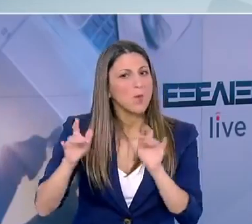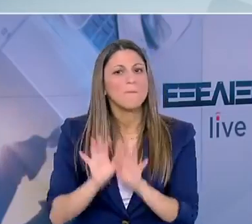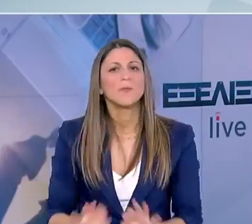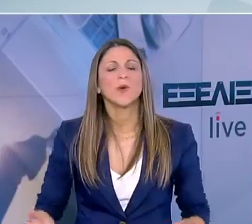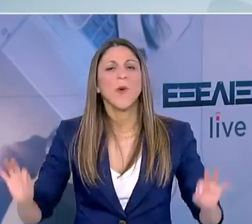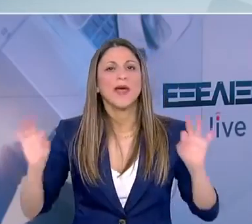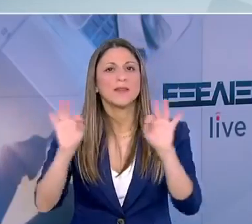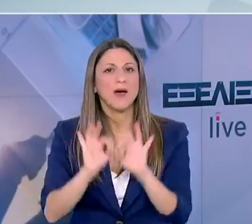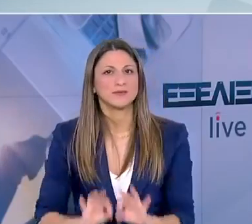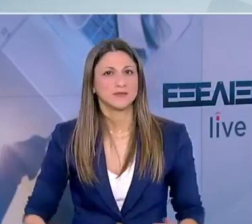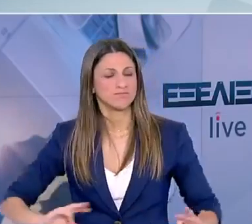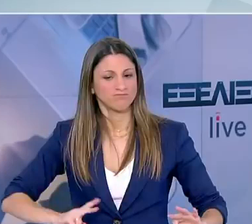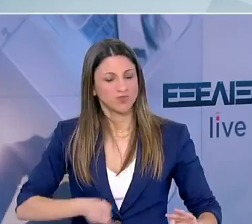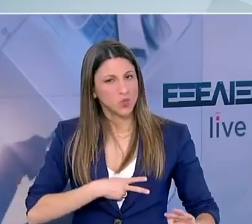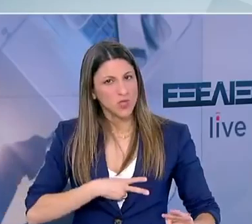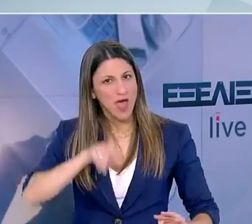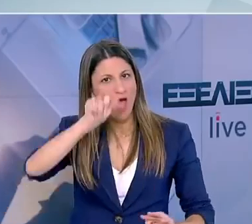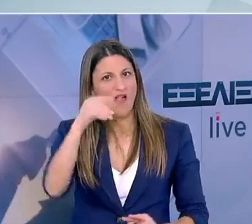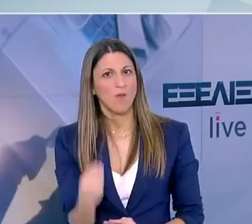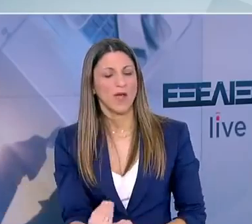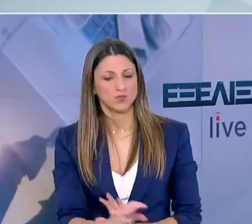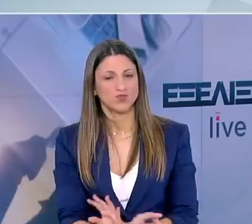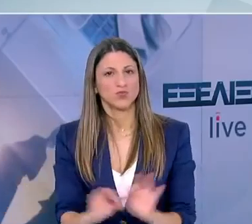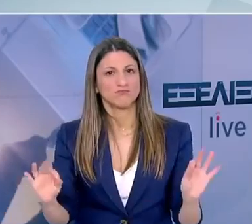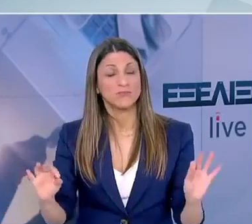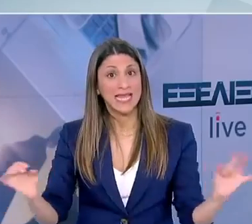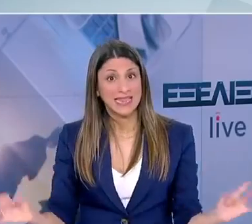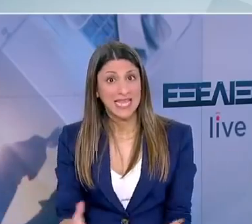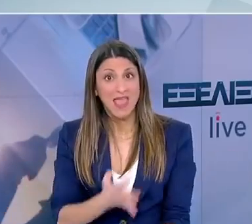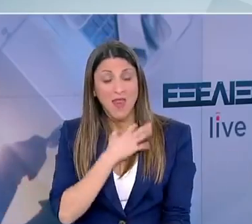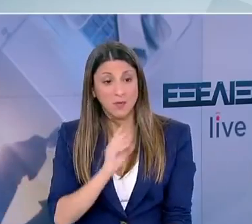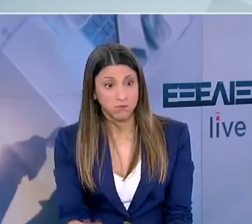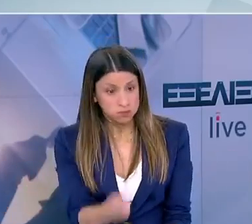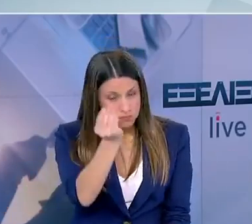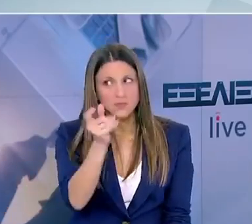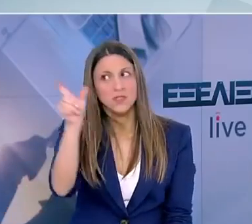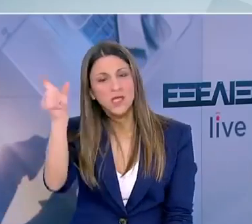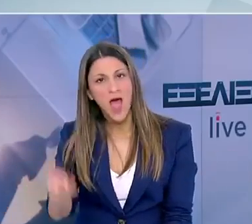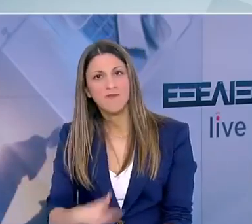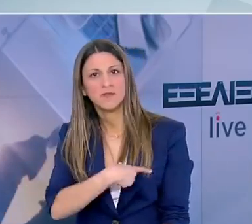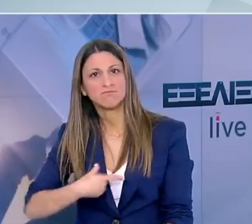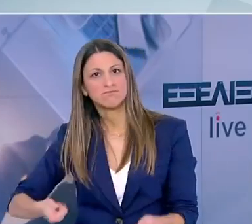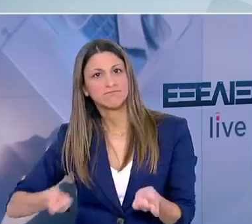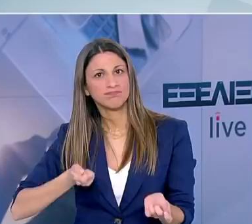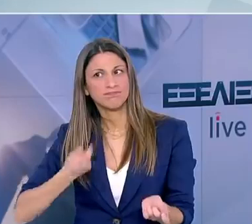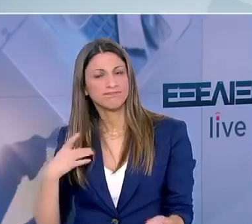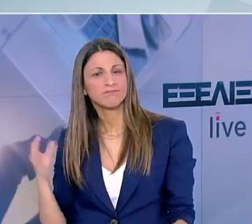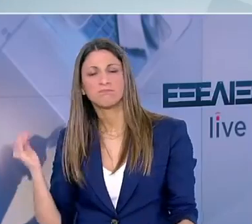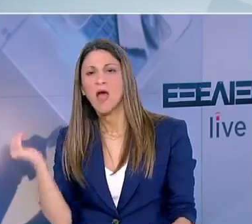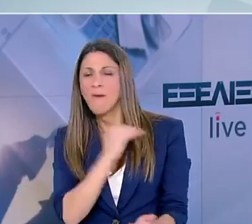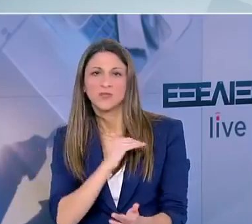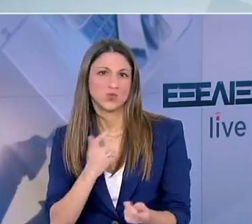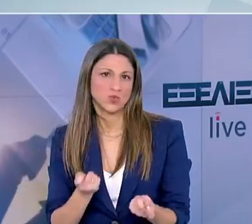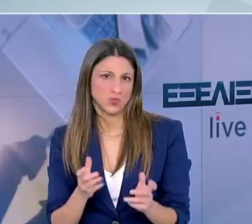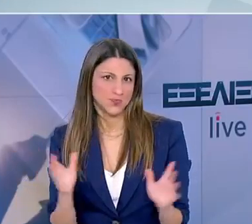προετοιμαστούν έτσι ώστε να ζητήματα που μπορεί να προκύψουν να είμαστε σε πλήρη ετοιμότητα και γρήγορση.